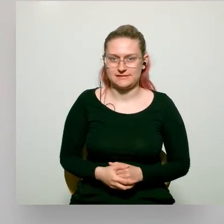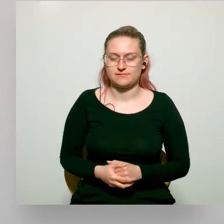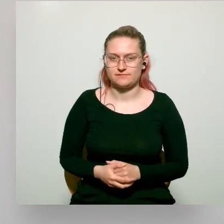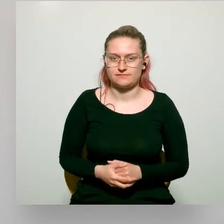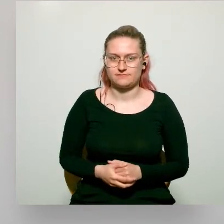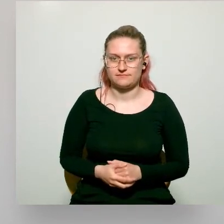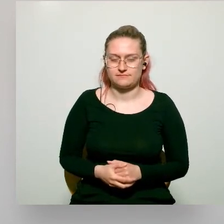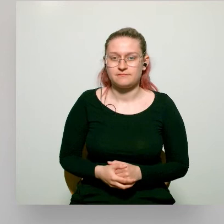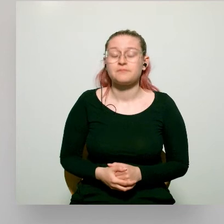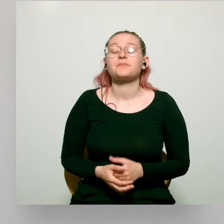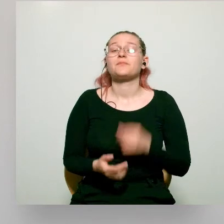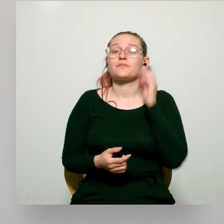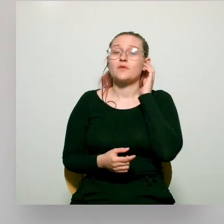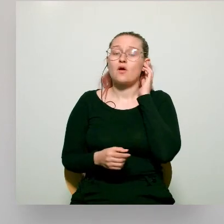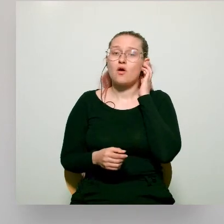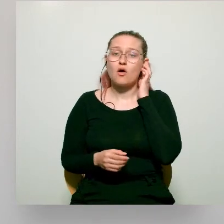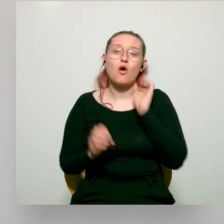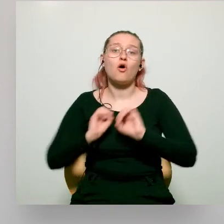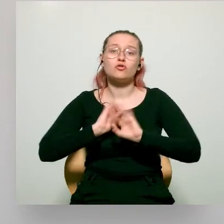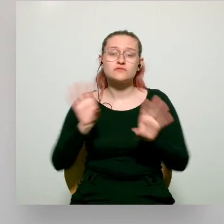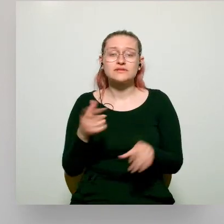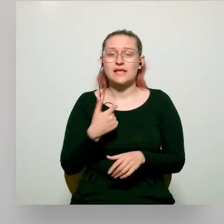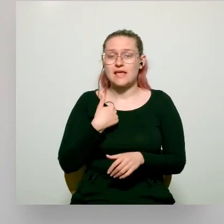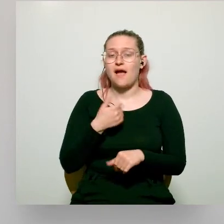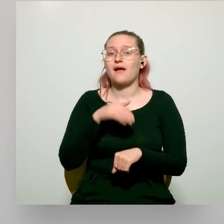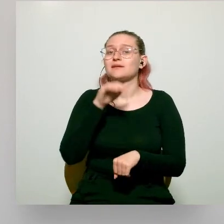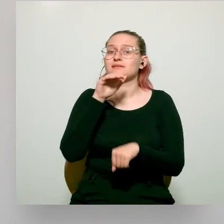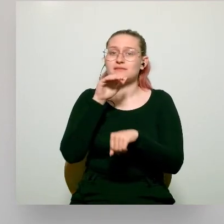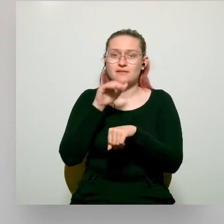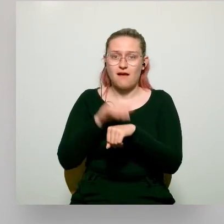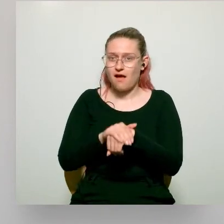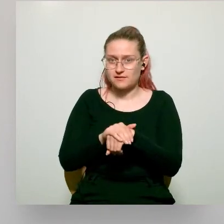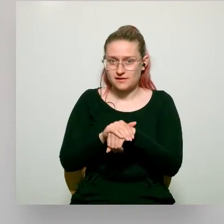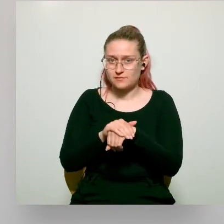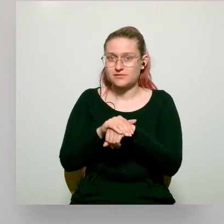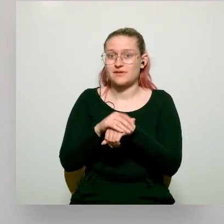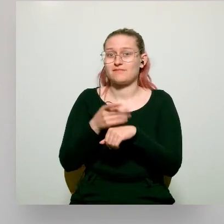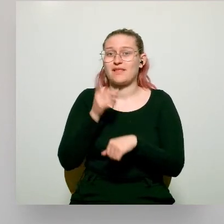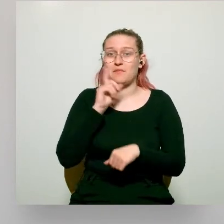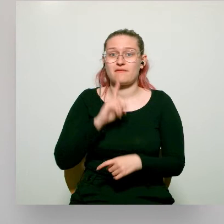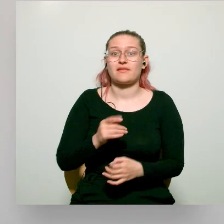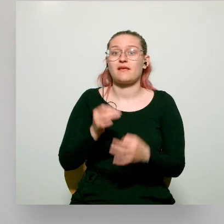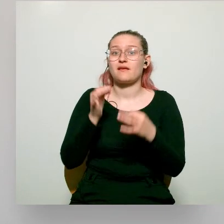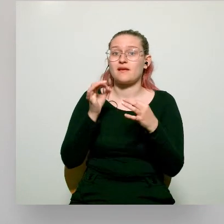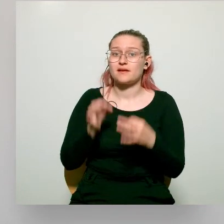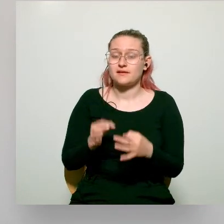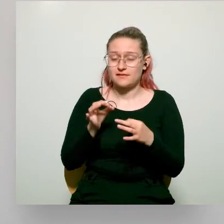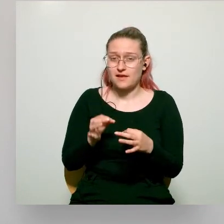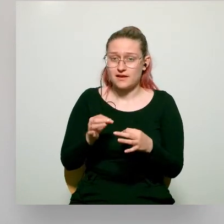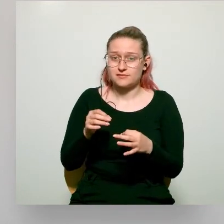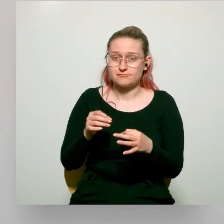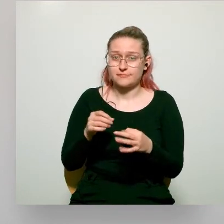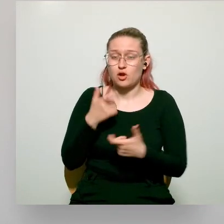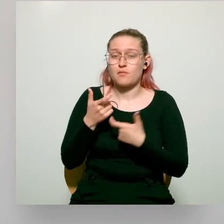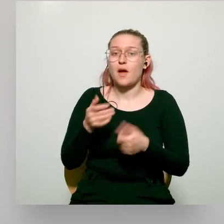się oczywiście, że tak nas naprawdę to realizowaliśmy projekt wschodnioukraiński, który Galicja przejęła.